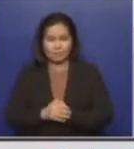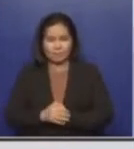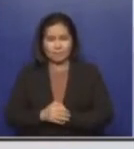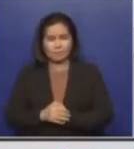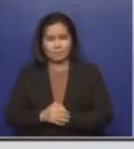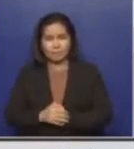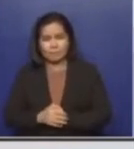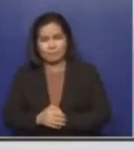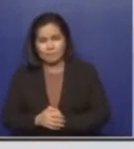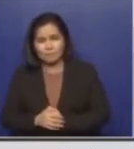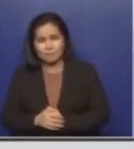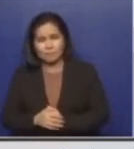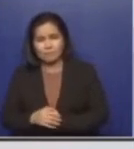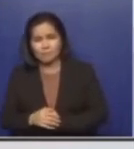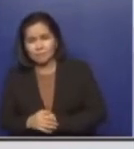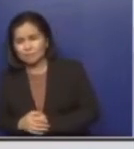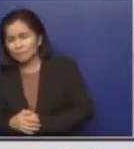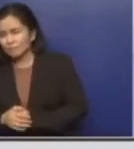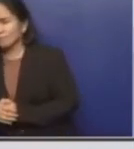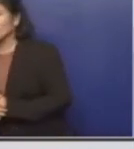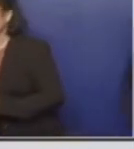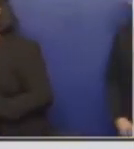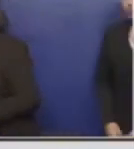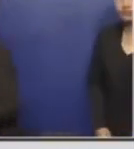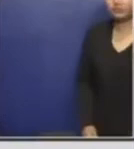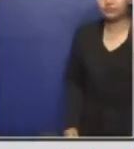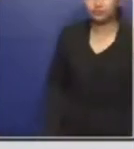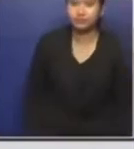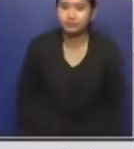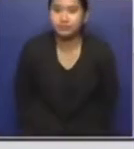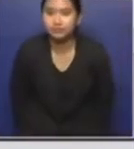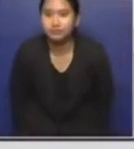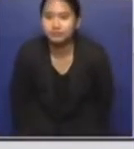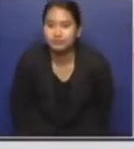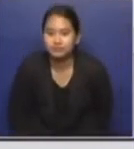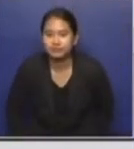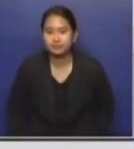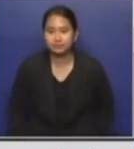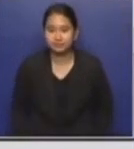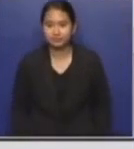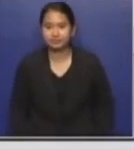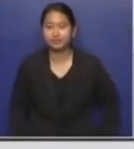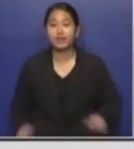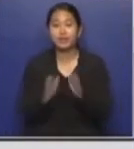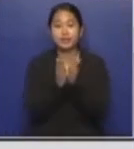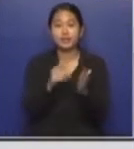ไหมผมไปดูในข่าวคาดแดงนี่ในความมั่นคงเหมือนกัน